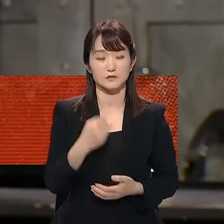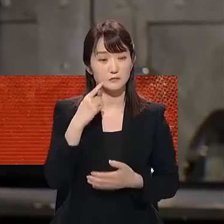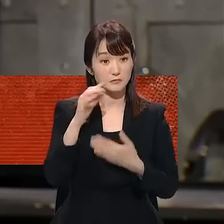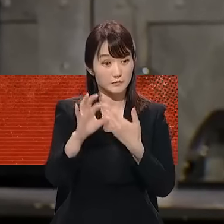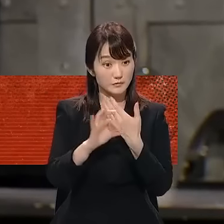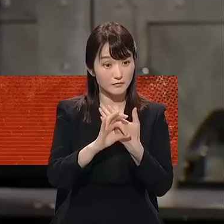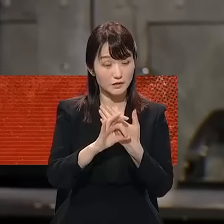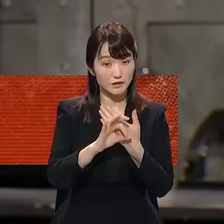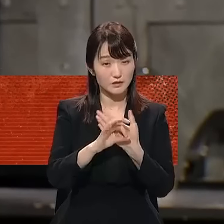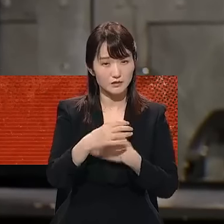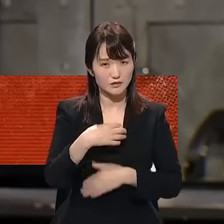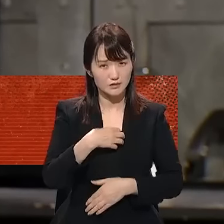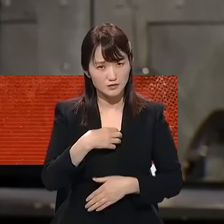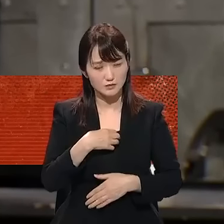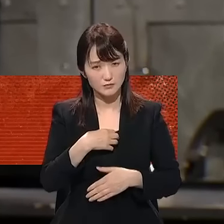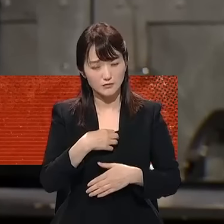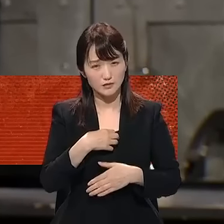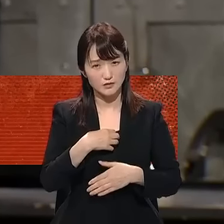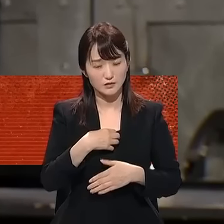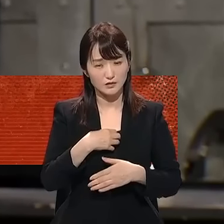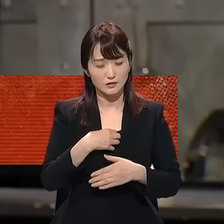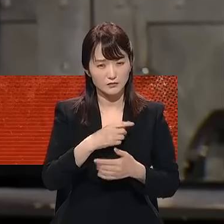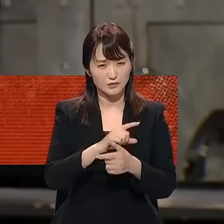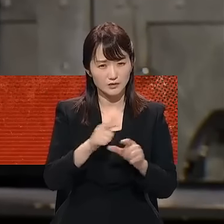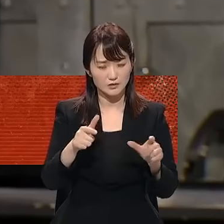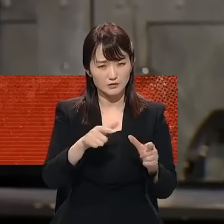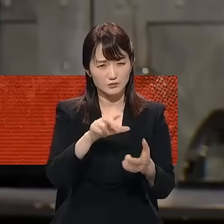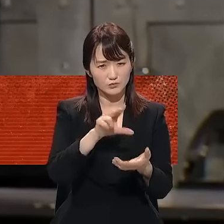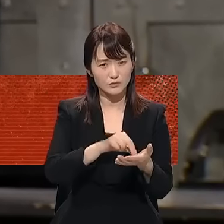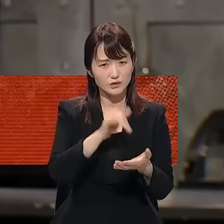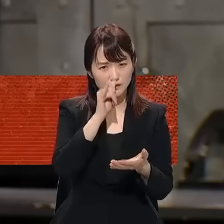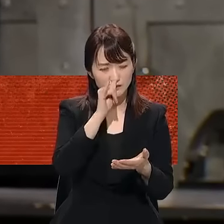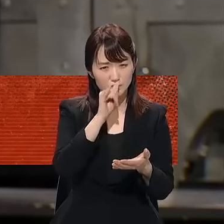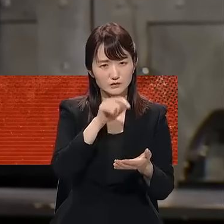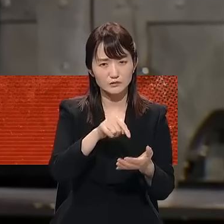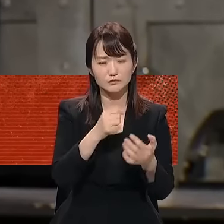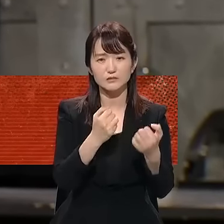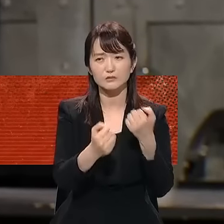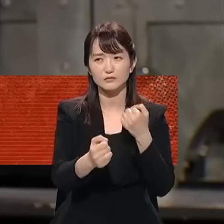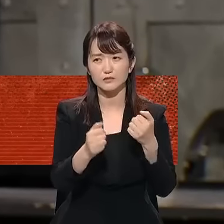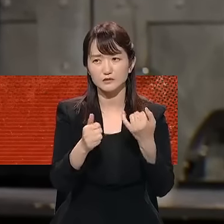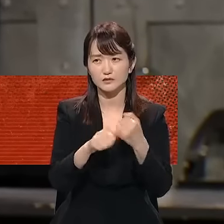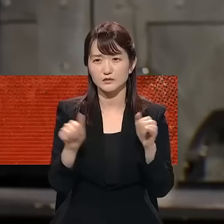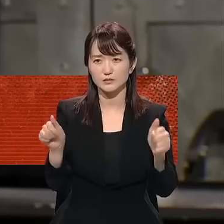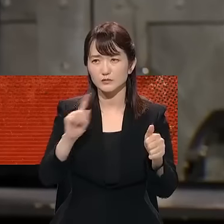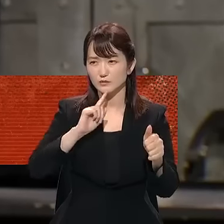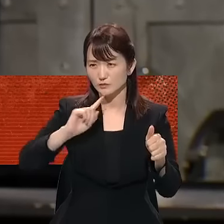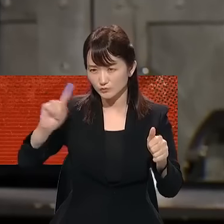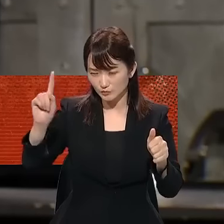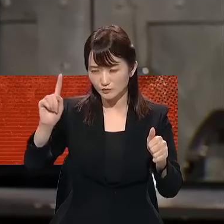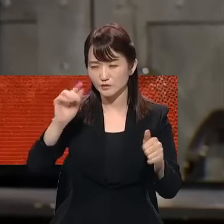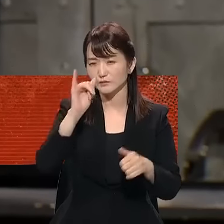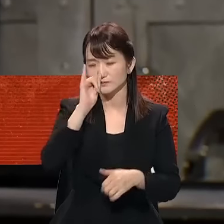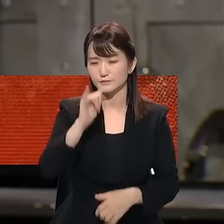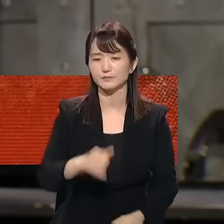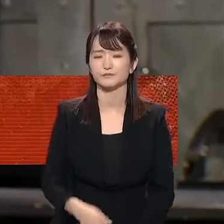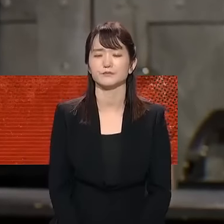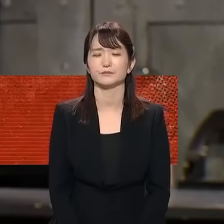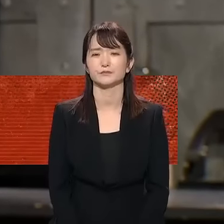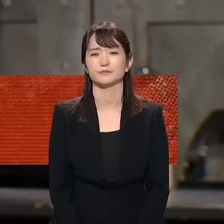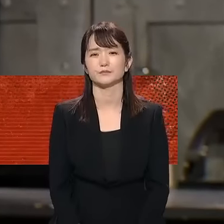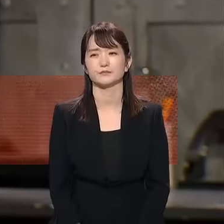파탄이 됐고 뭐 그런 어떤 특별한 사장이 있다 그러면 그럼에도 불구하고 이혼 소송이 받아들일 가능성도 배제할 수